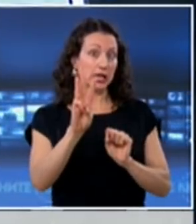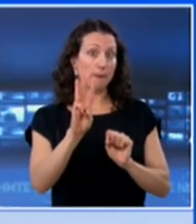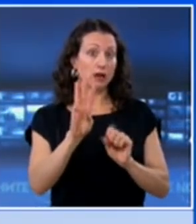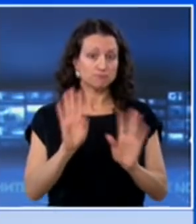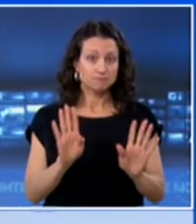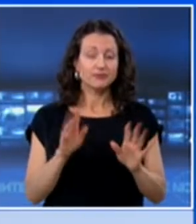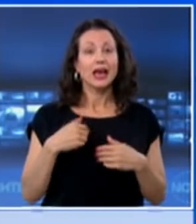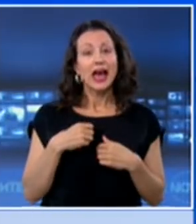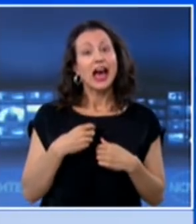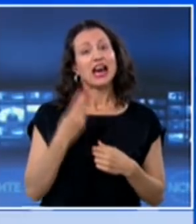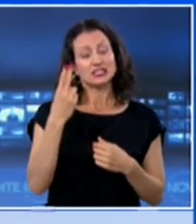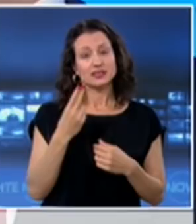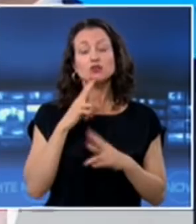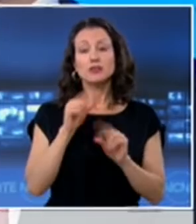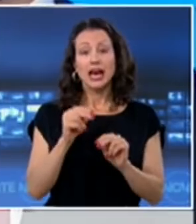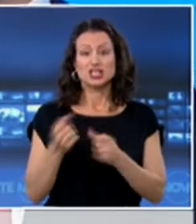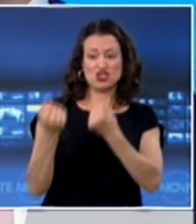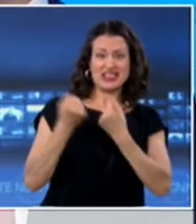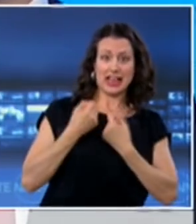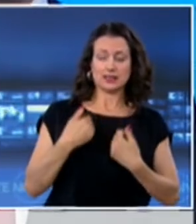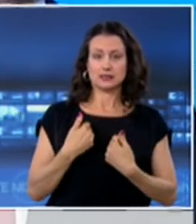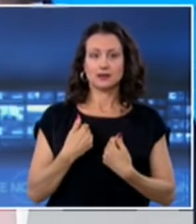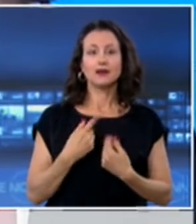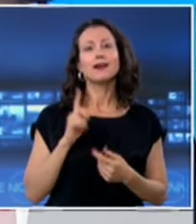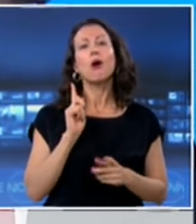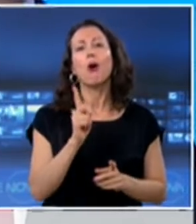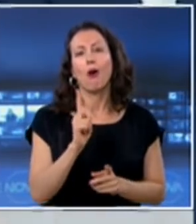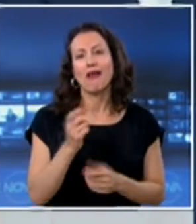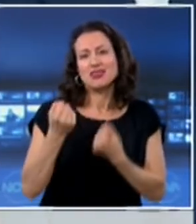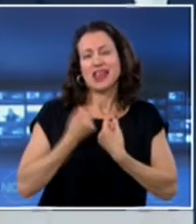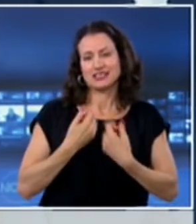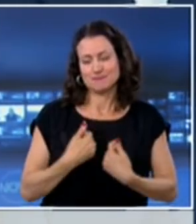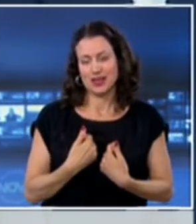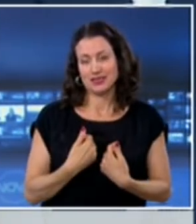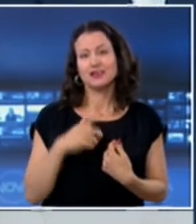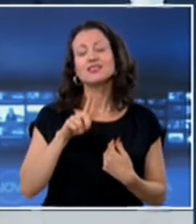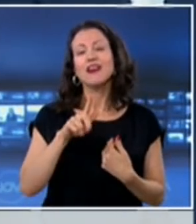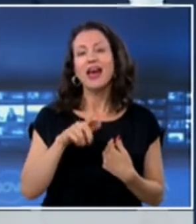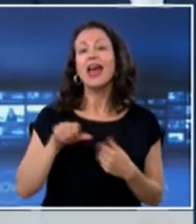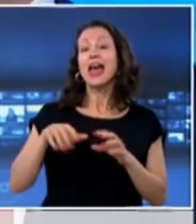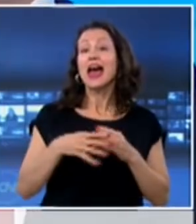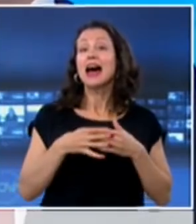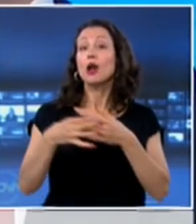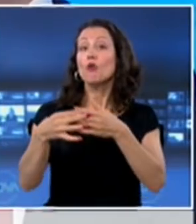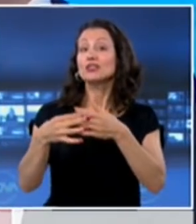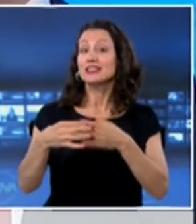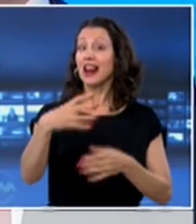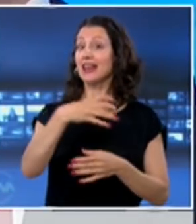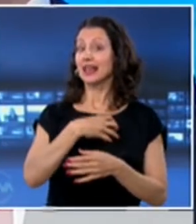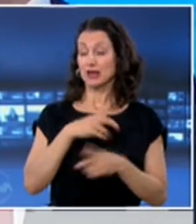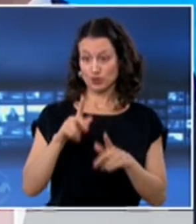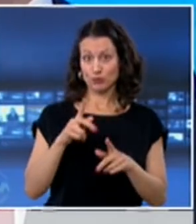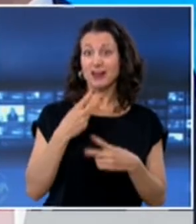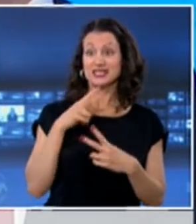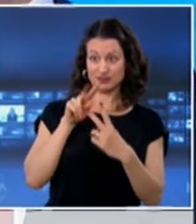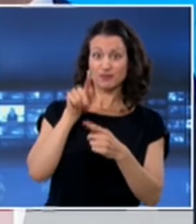заяви, че им е оказван натиск. От ръководителя на ГЕРБ, разбира се. И тук искам да се обърна към премиера Борисов,